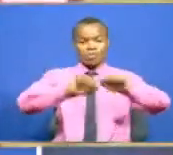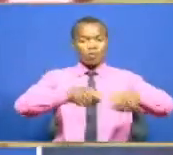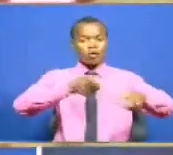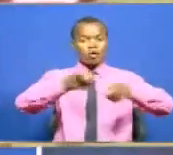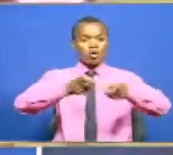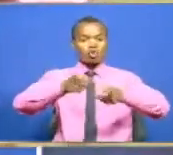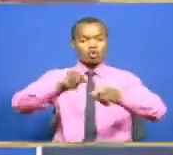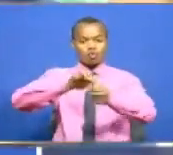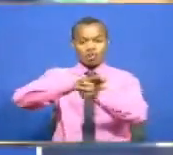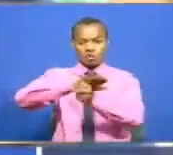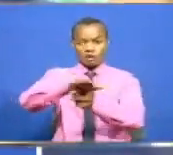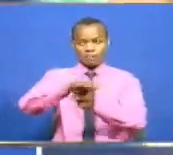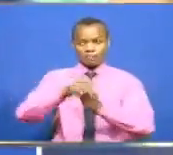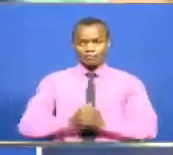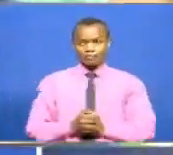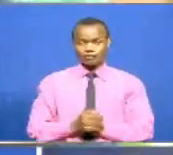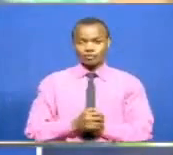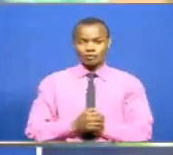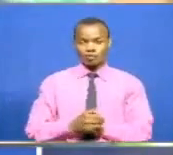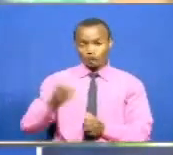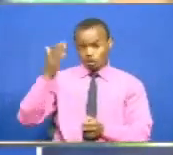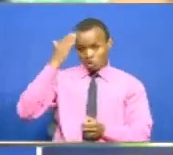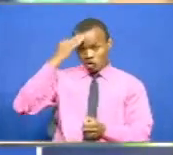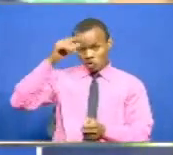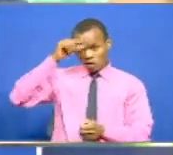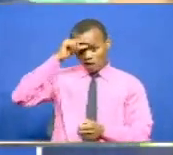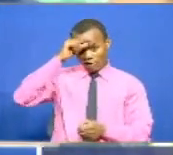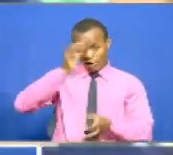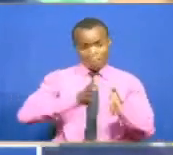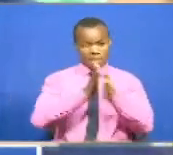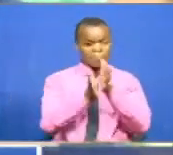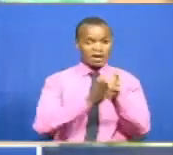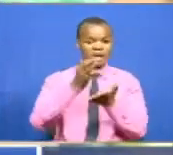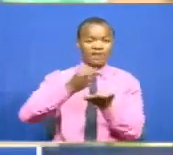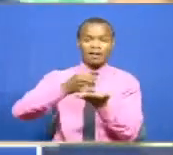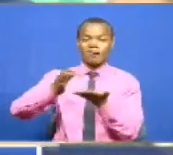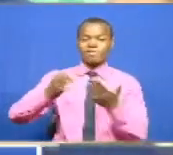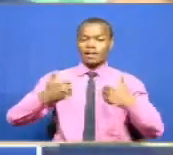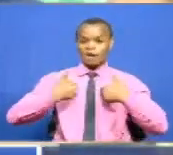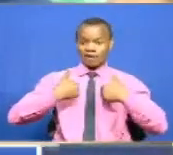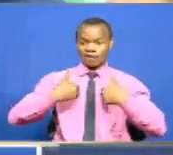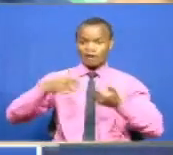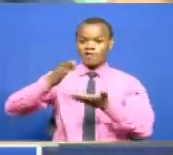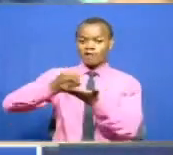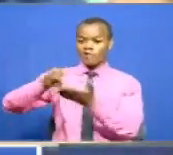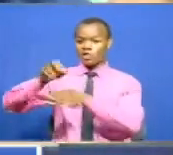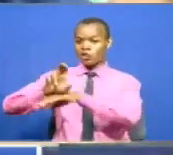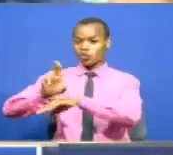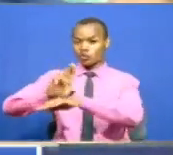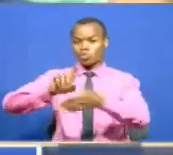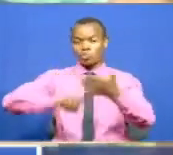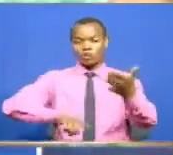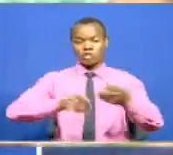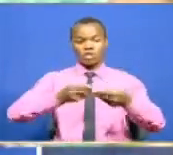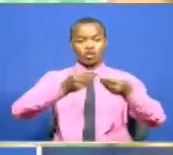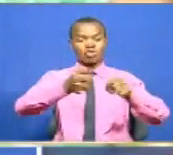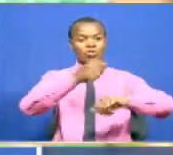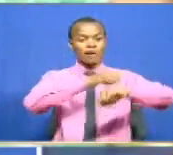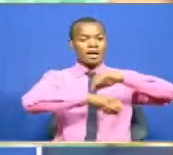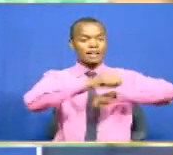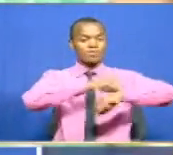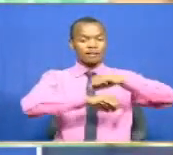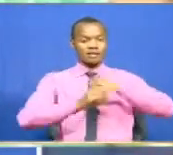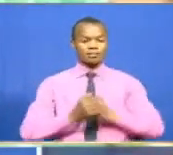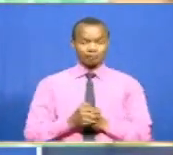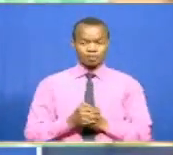msambao wa COVID-19. We know that the government have set aside some funds which are supposed to go into this kind of activities. We have not